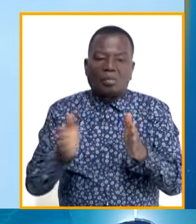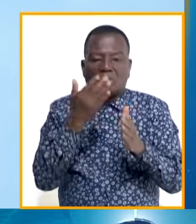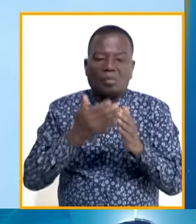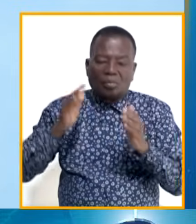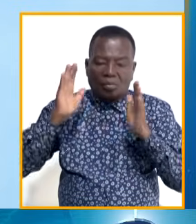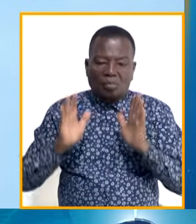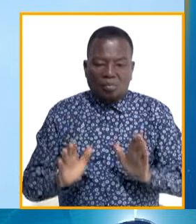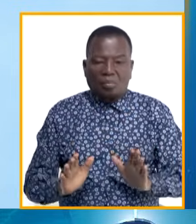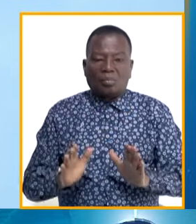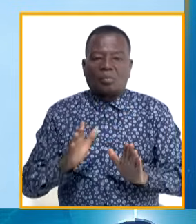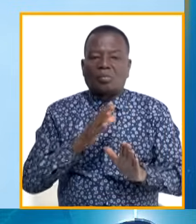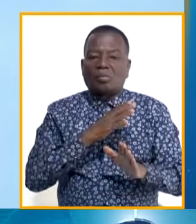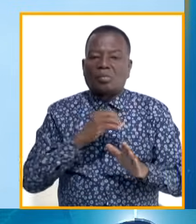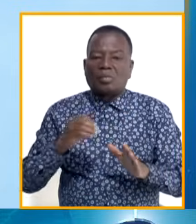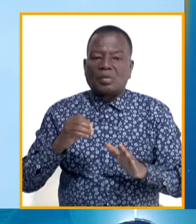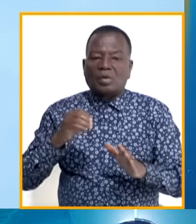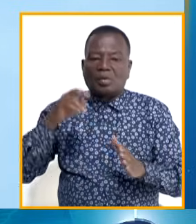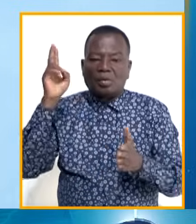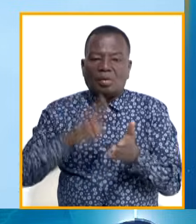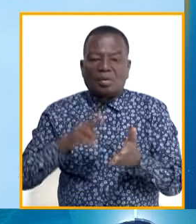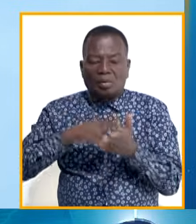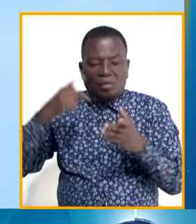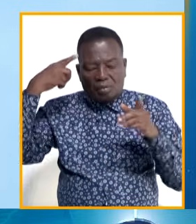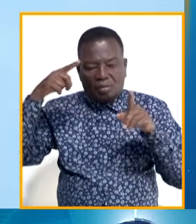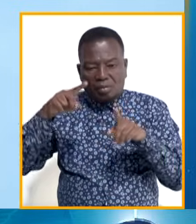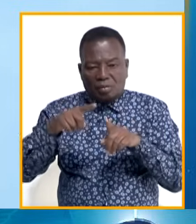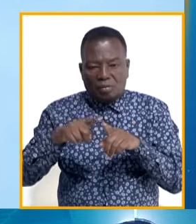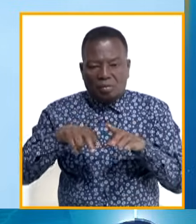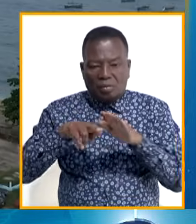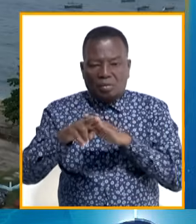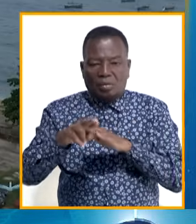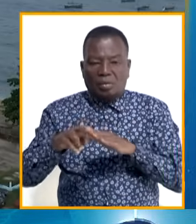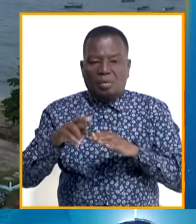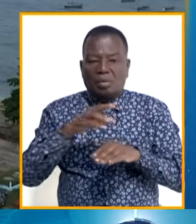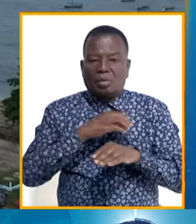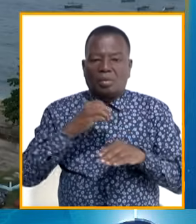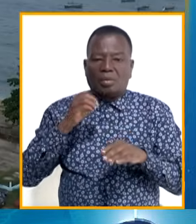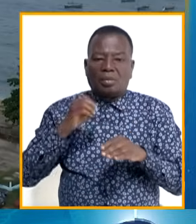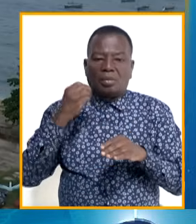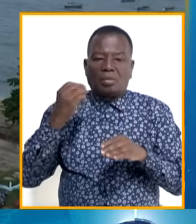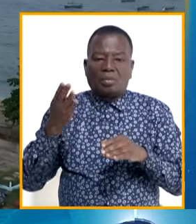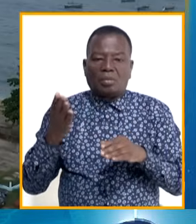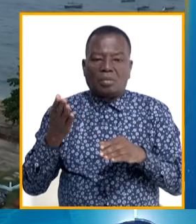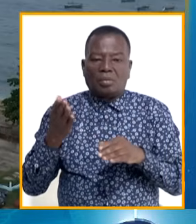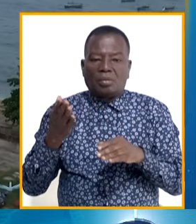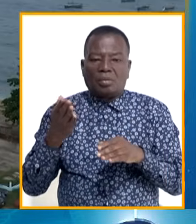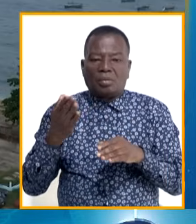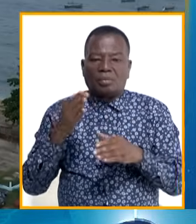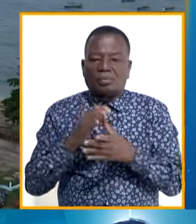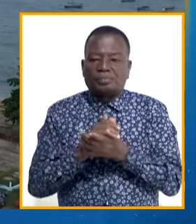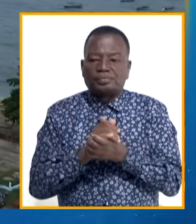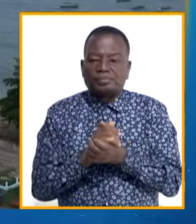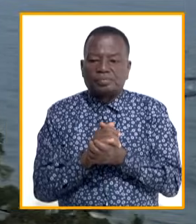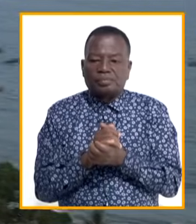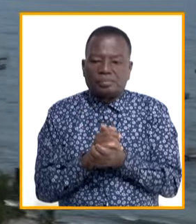jeune chanteuse José de la Tour, une artiste qui justement vante les mérites de la localité. Un reportage de Sam Conan.